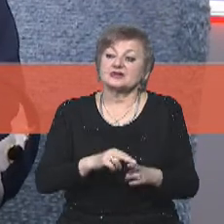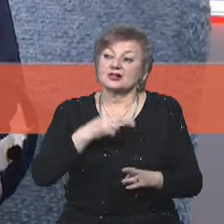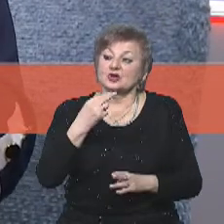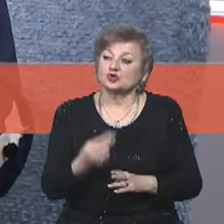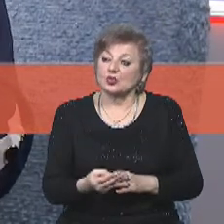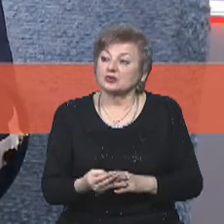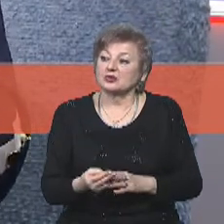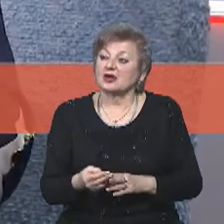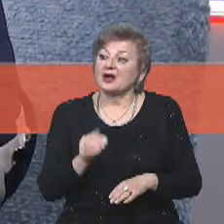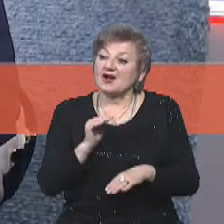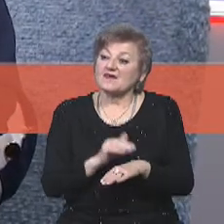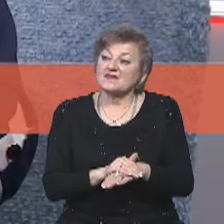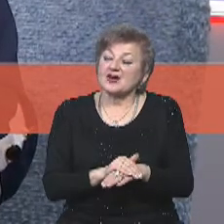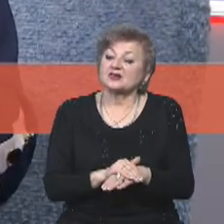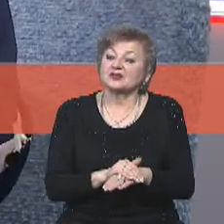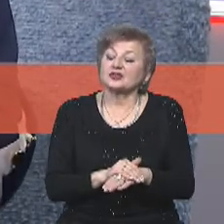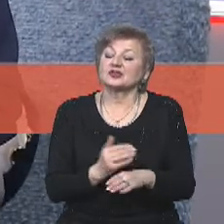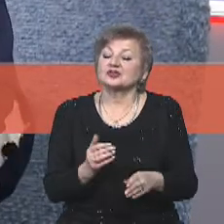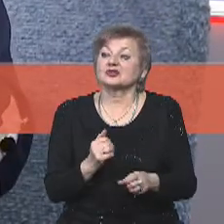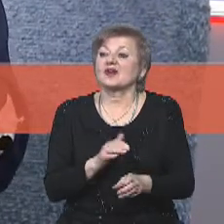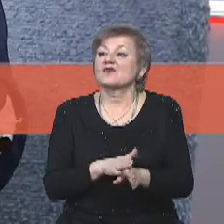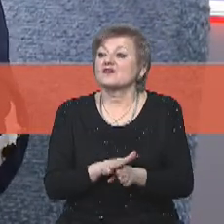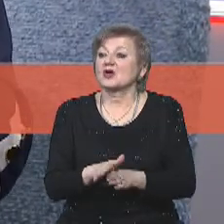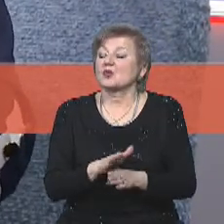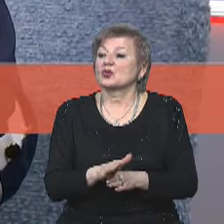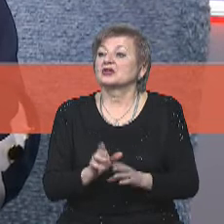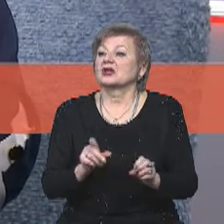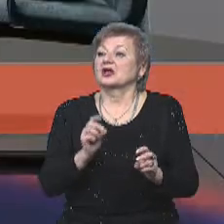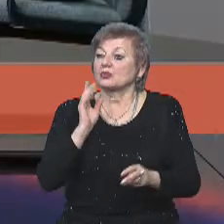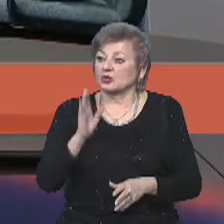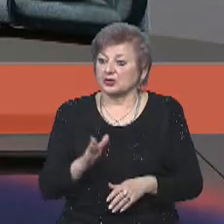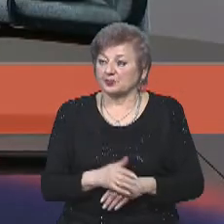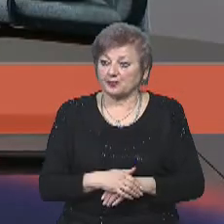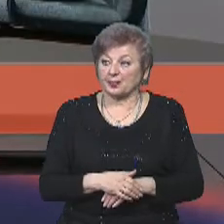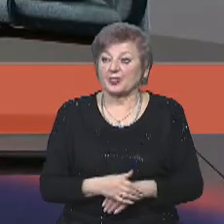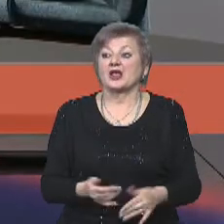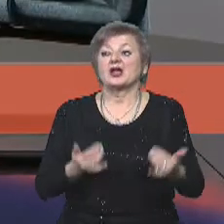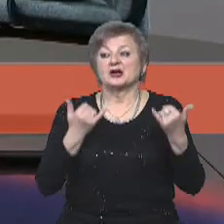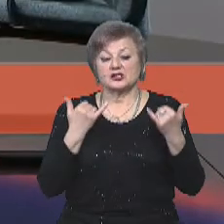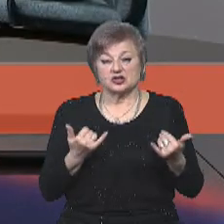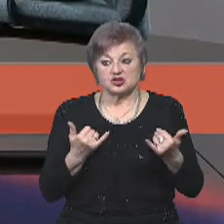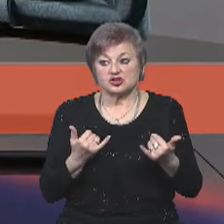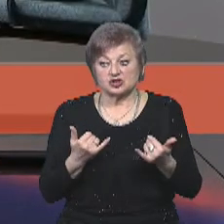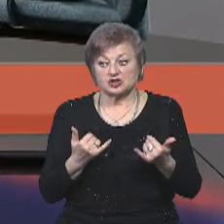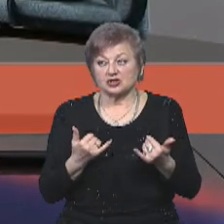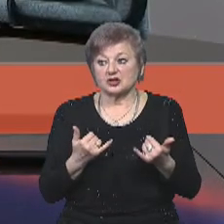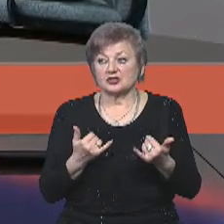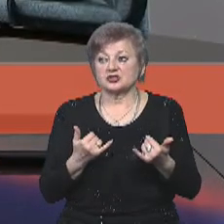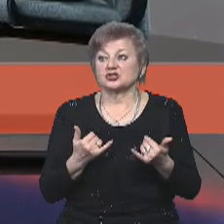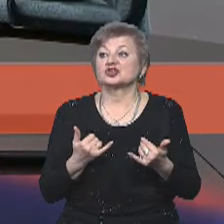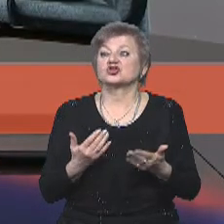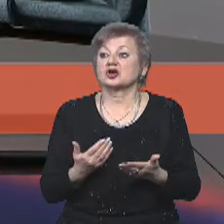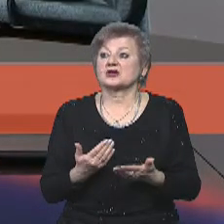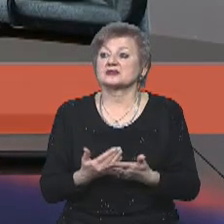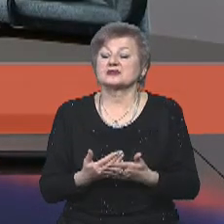фактично виконуватись? Ви будете будинки відключати чи конкретні квартири? Як це буде? Смотрите, сейчас происходят активные изменения